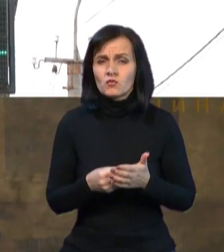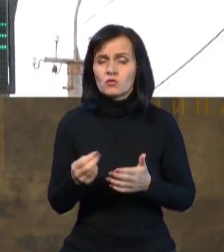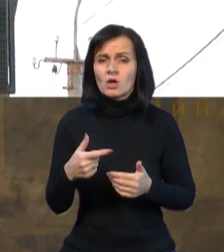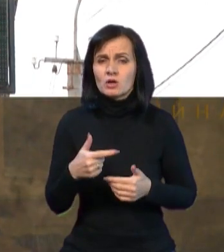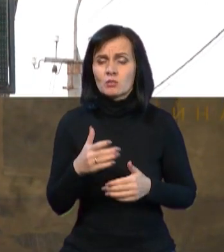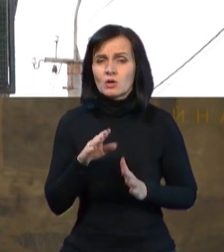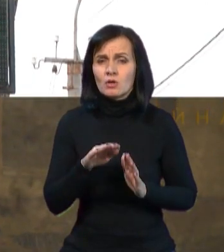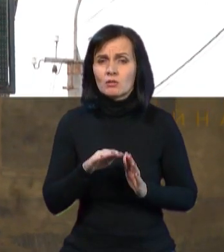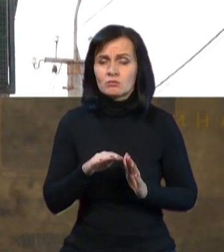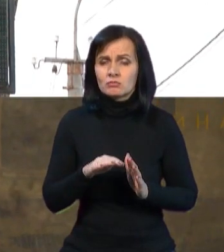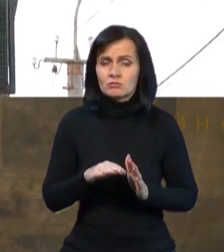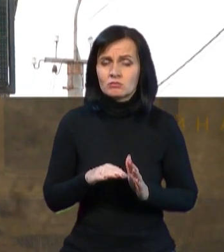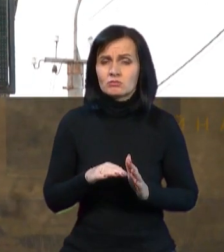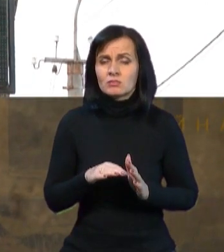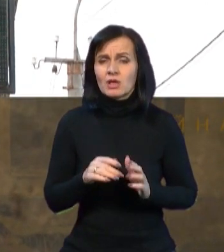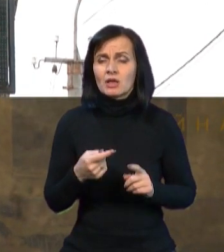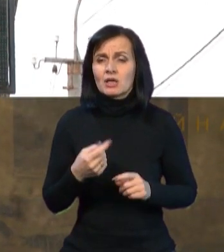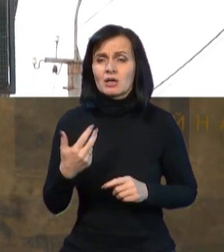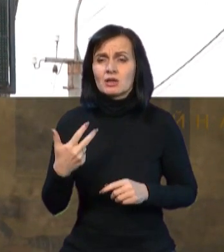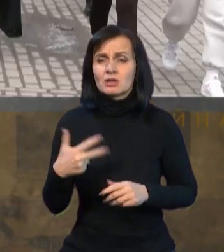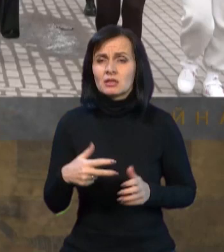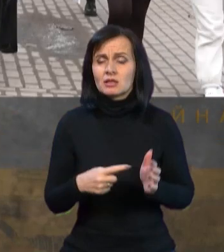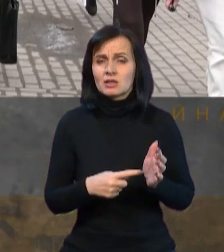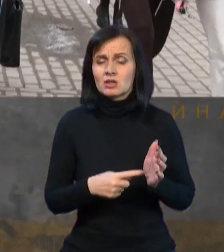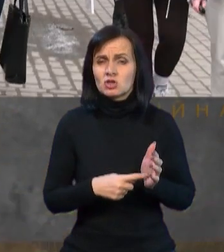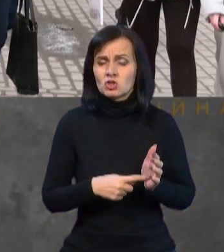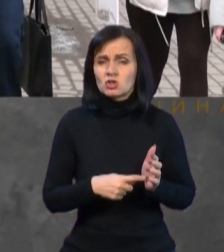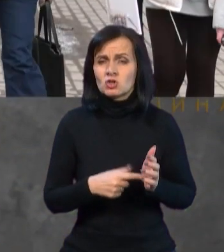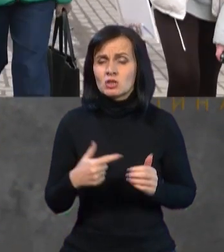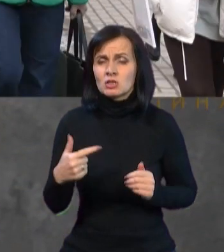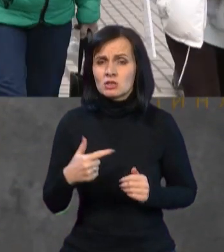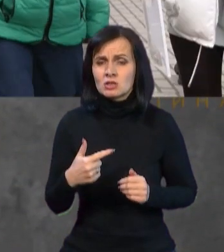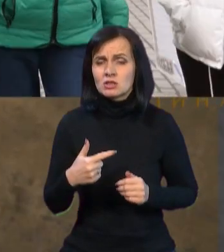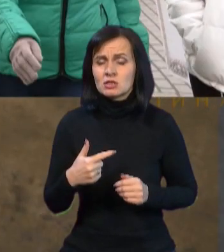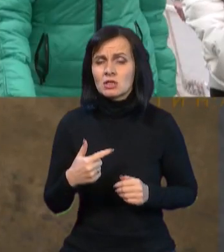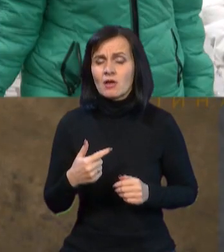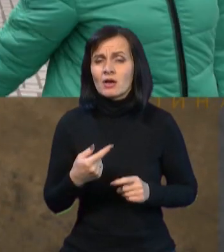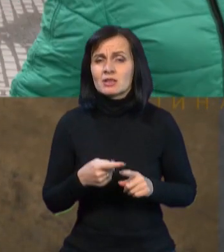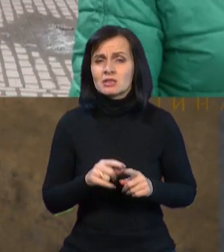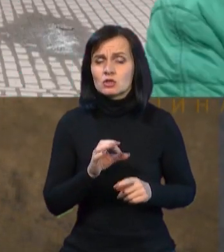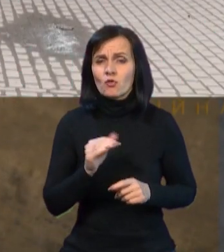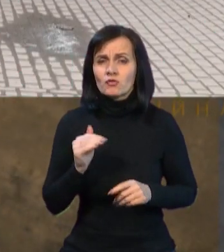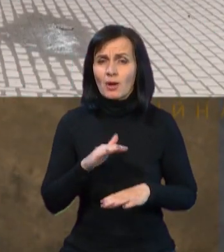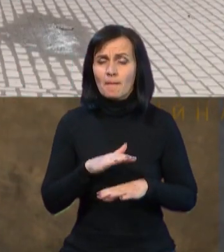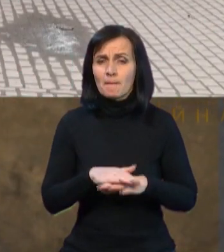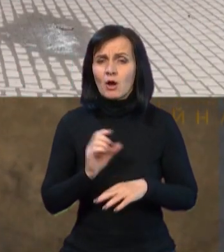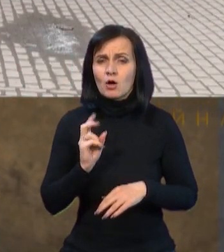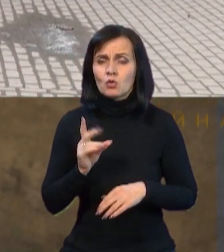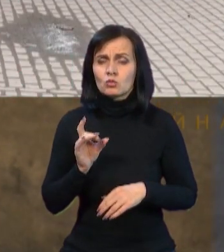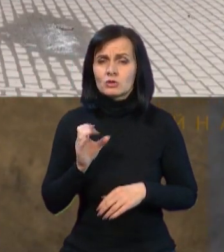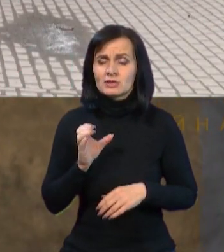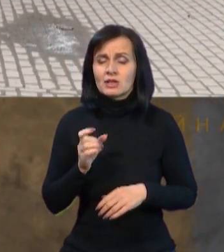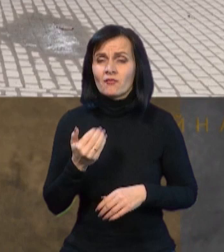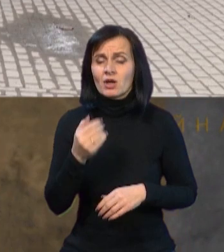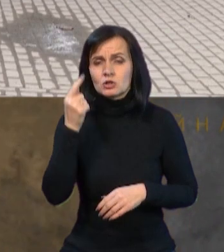гривень 57 копійок – це офіційний банківський курс зараз, про який ви також згадали. Пані Раїсо, на вашу думку, чи